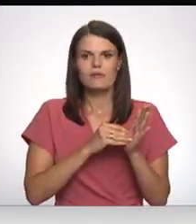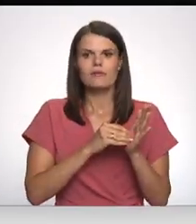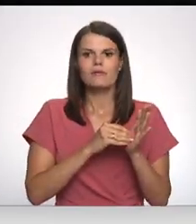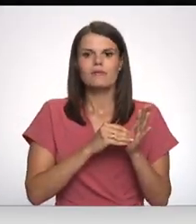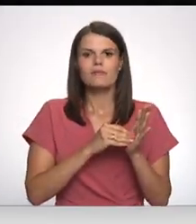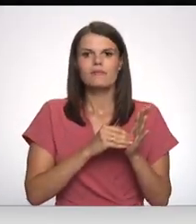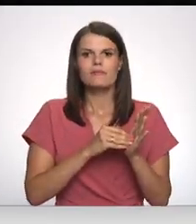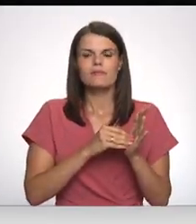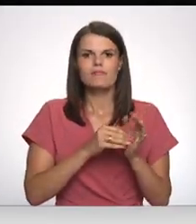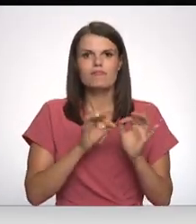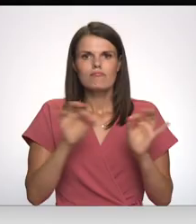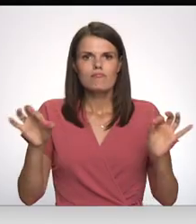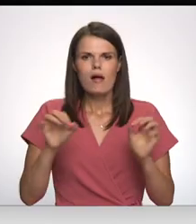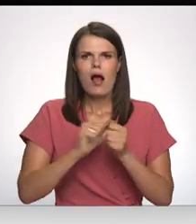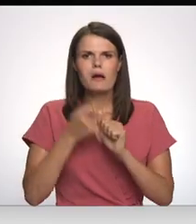akmeņgrauzis